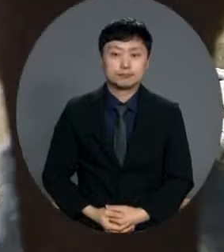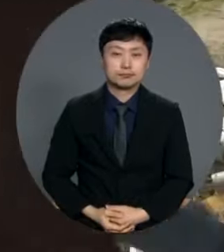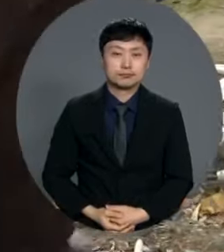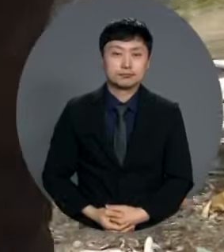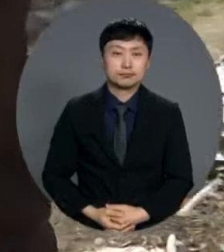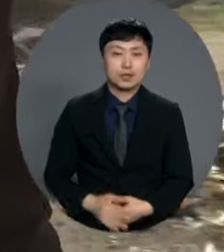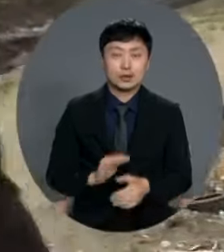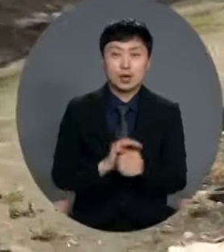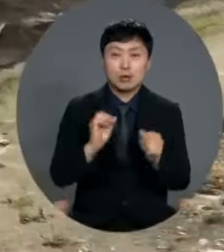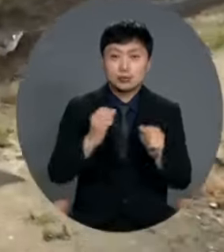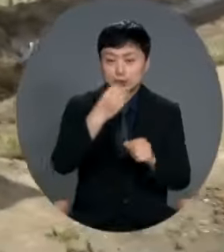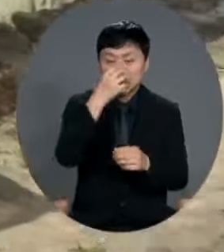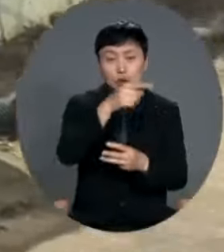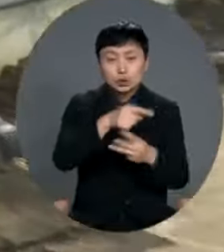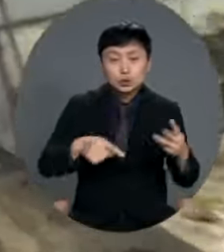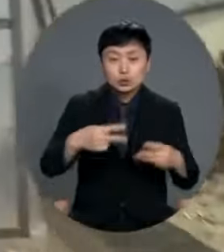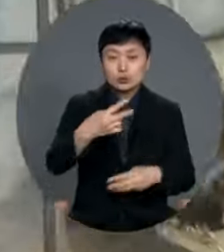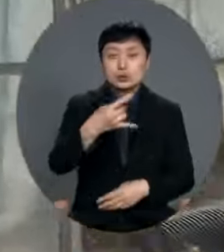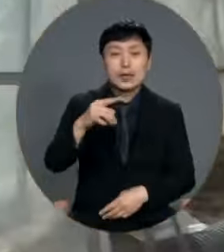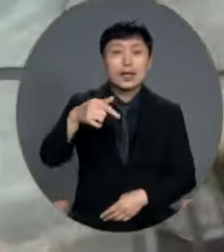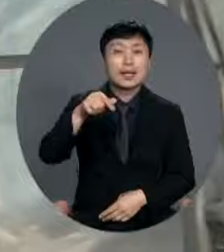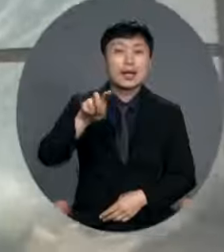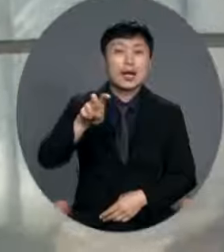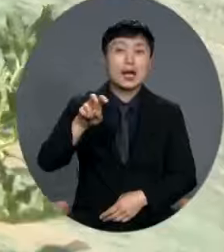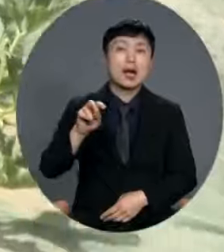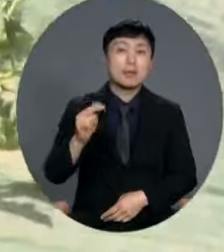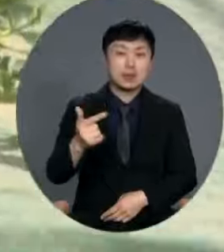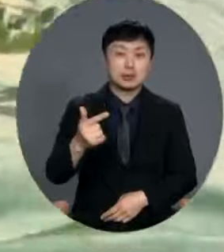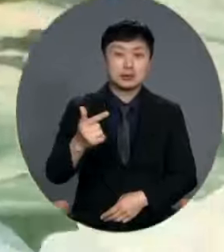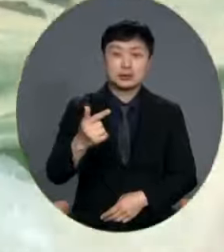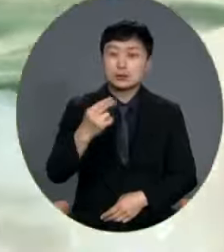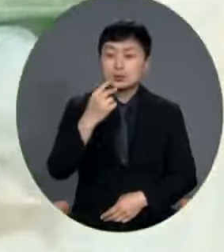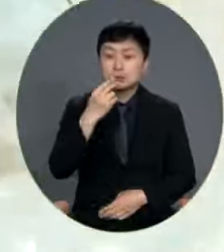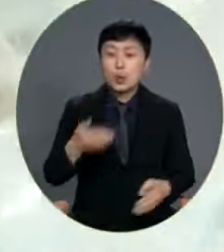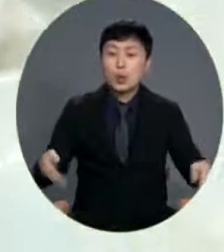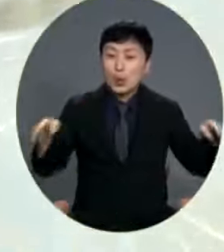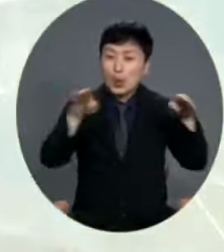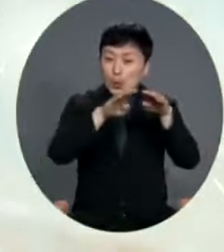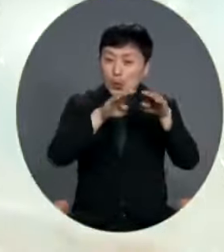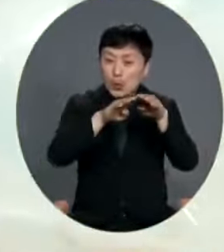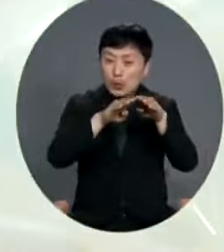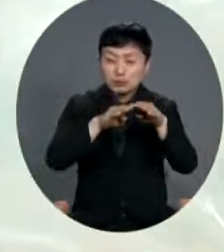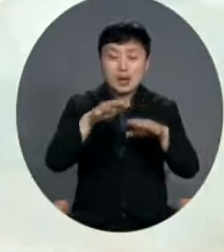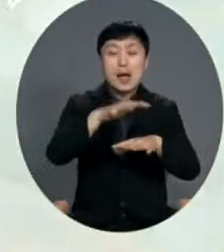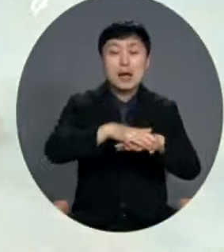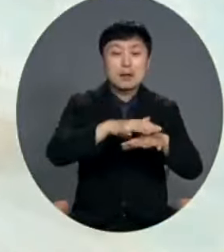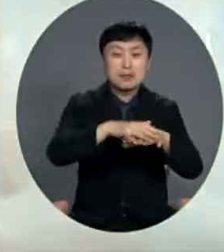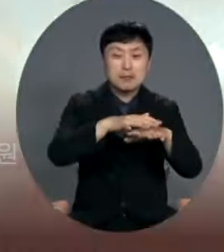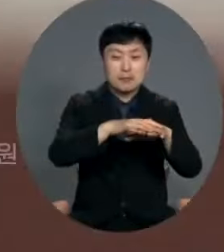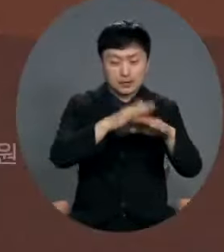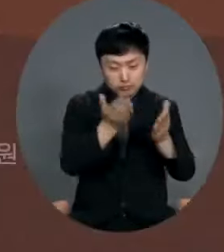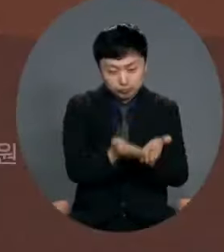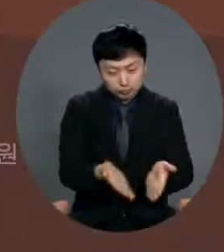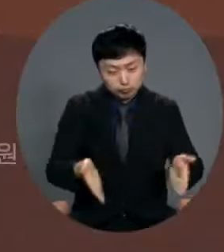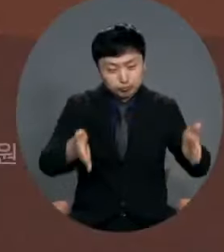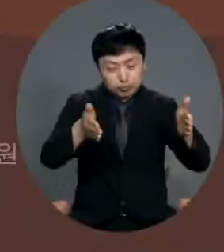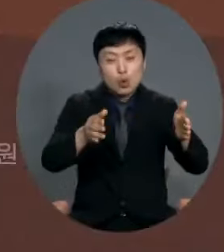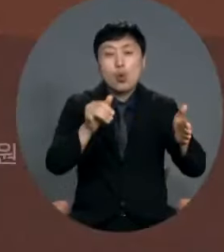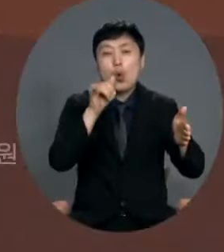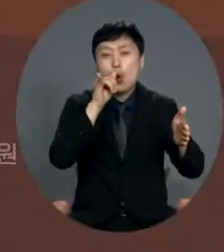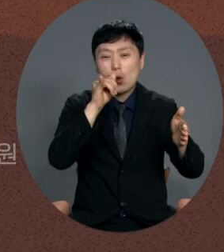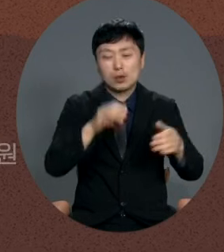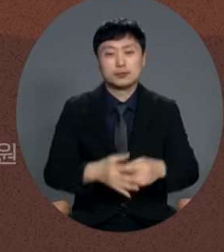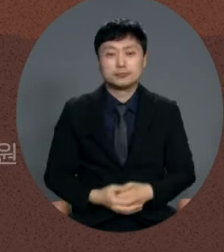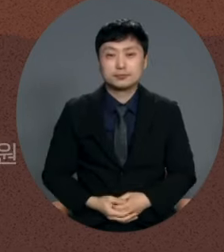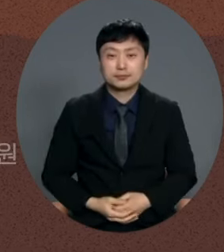경북 성주군 대감면의 한 참외 농가입니다. 참외밭 바닥에는 플라스틱 화분이 묻혀 있습니다. 기존의